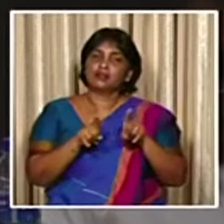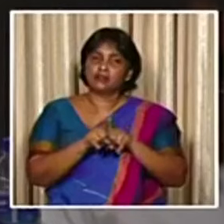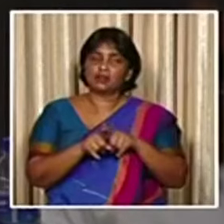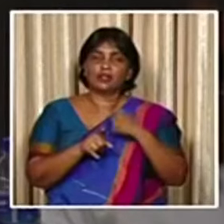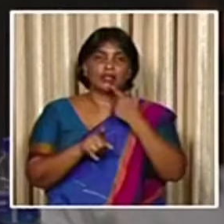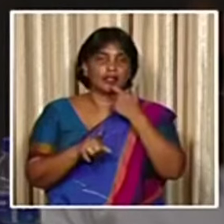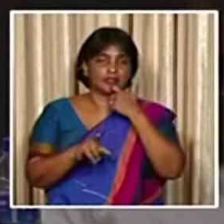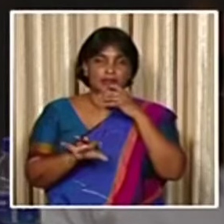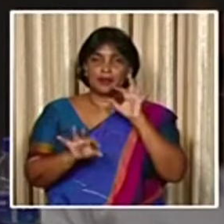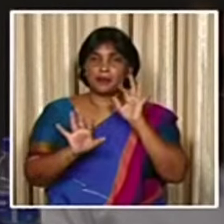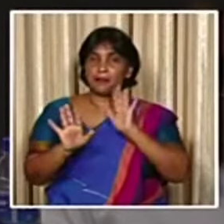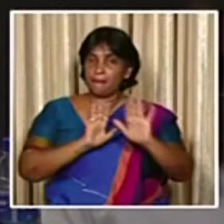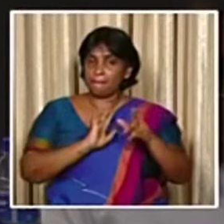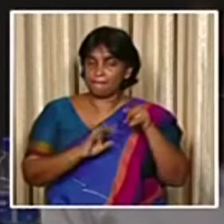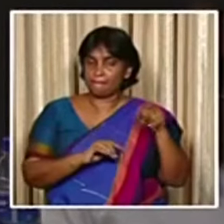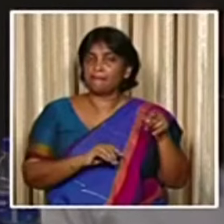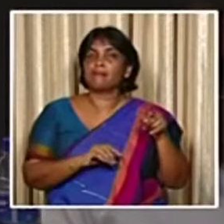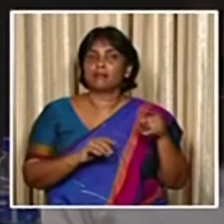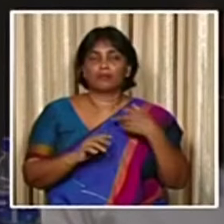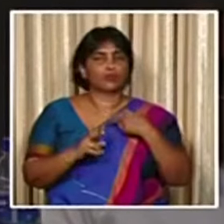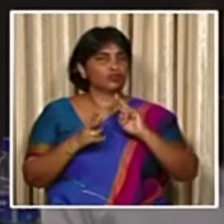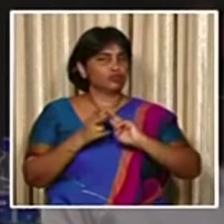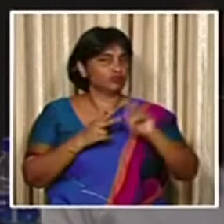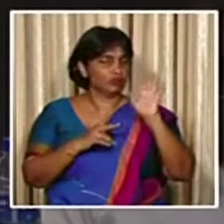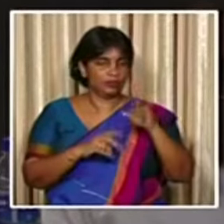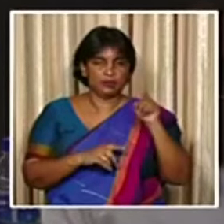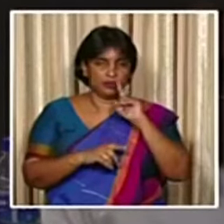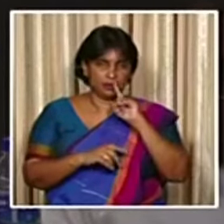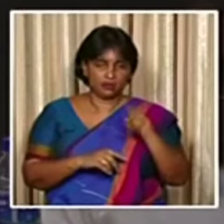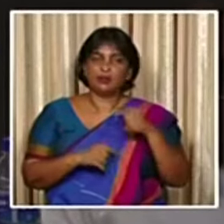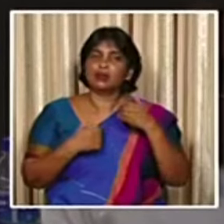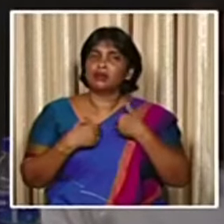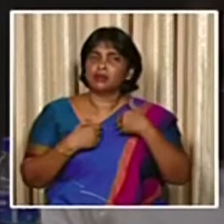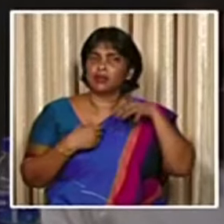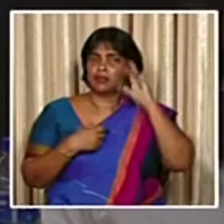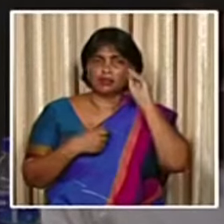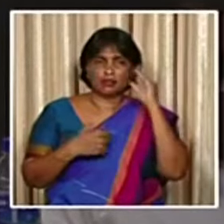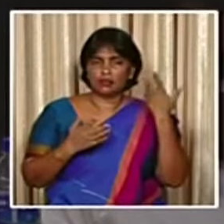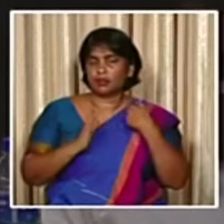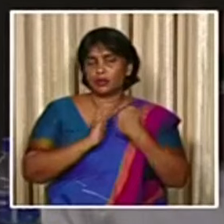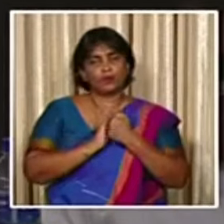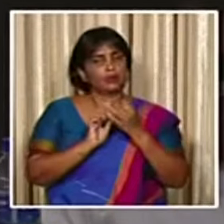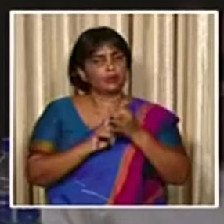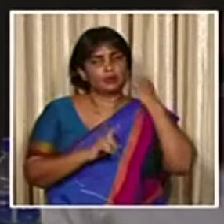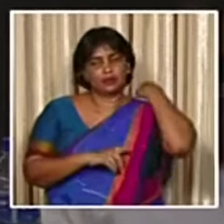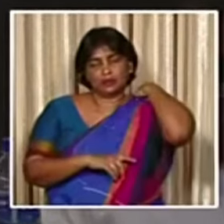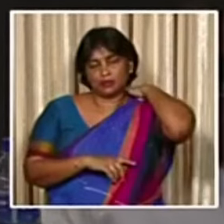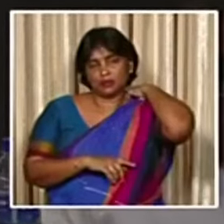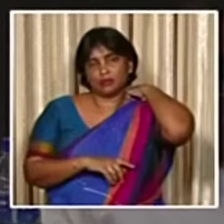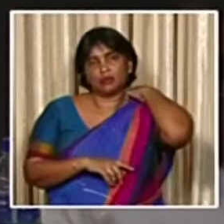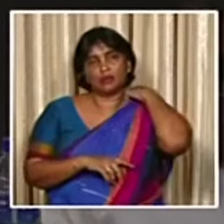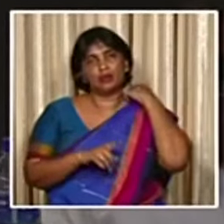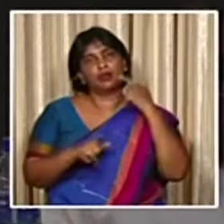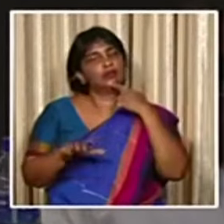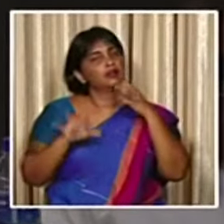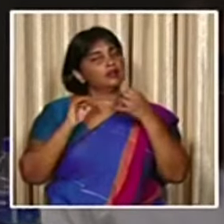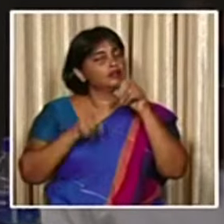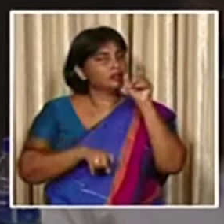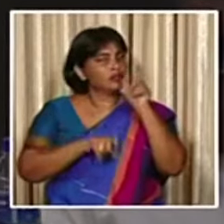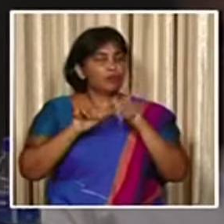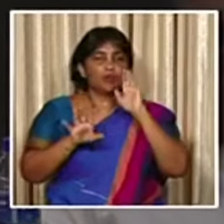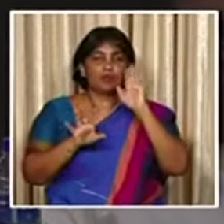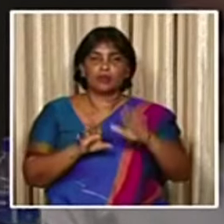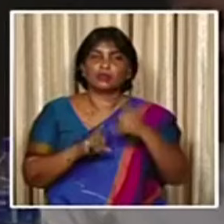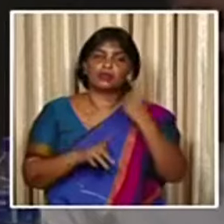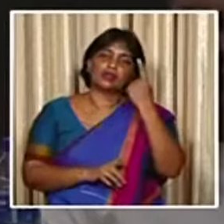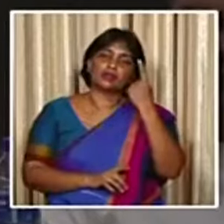මේ වතු පාලකයන් මේක ප්‍රතික්ෂේප කරලා තියෙනවා. දැන් අපිට තේරෙන්නේ නැහැ ගරු සභාපතිතුමනි, එක පැත්තකින් මේ වතුකම්කරු